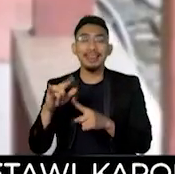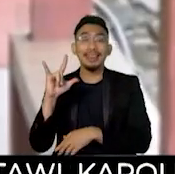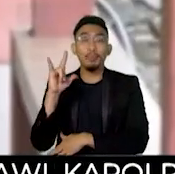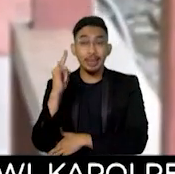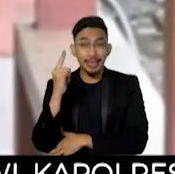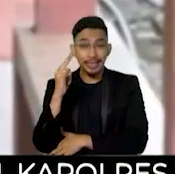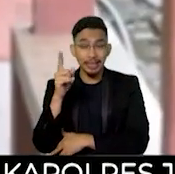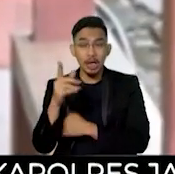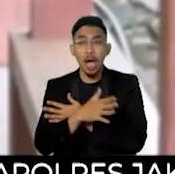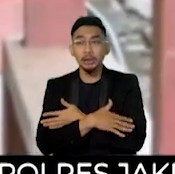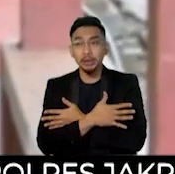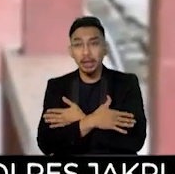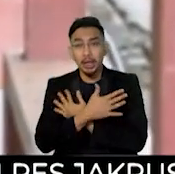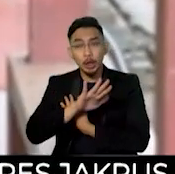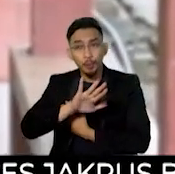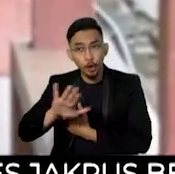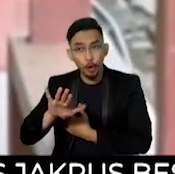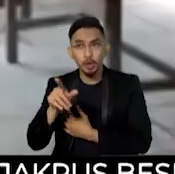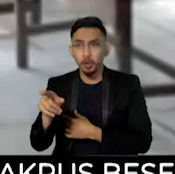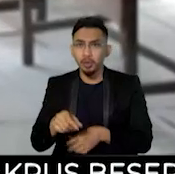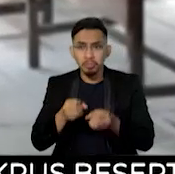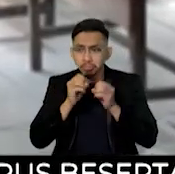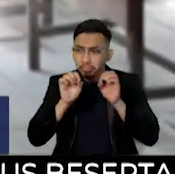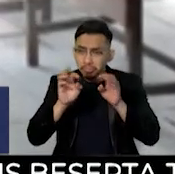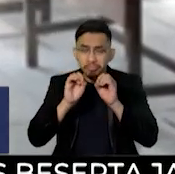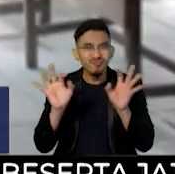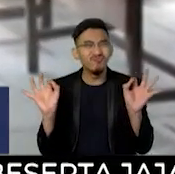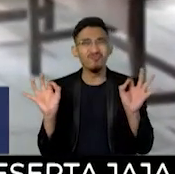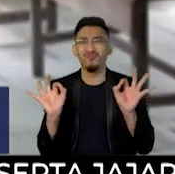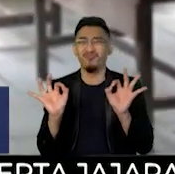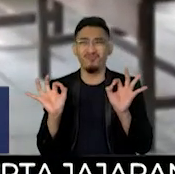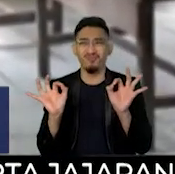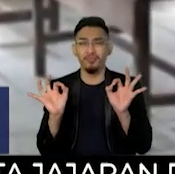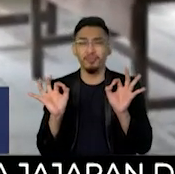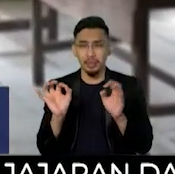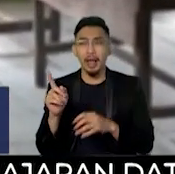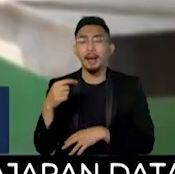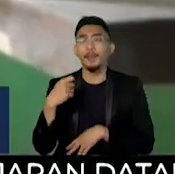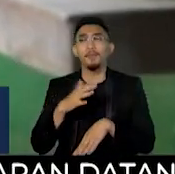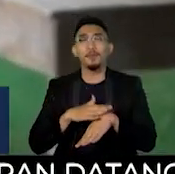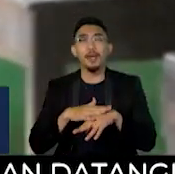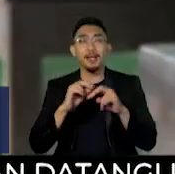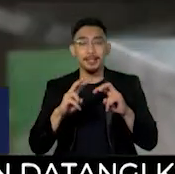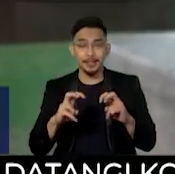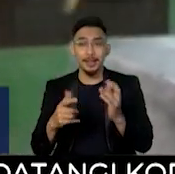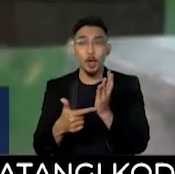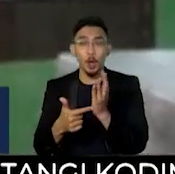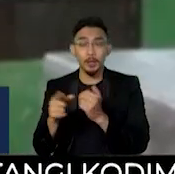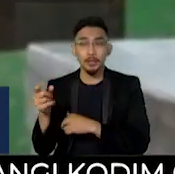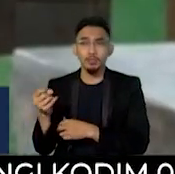Sementara itu, relawan lapor COVID-19 menambahkan pihaknya juga menerima laporan pelanggaran protokol kesehatan di lingkungan sekolah. Data